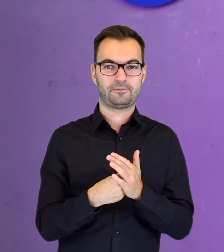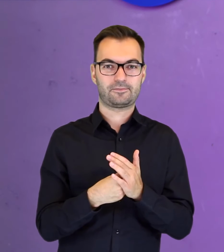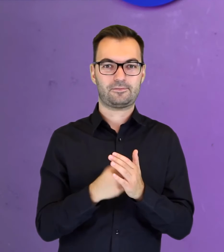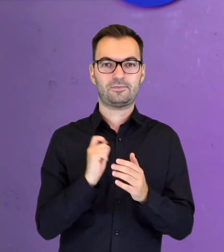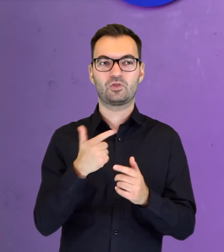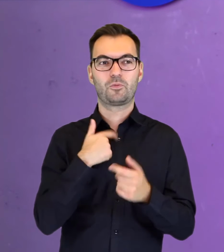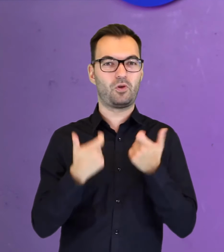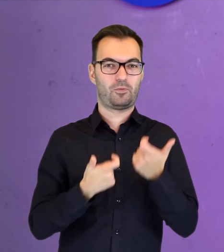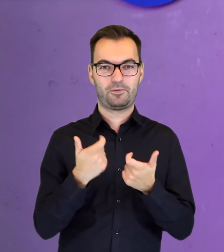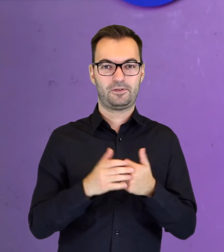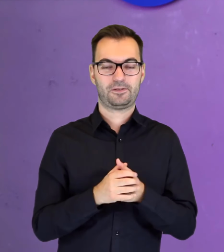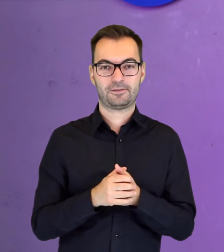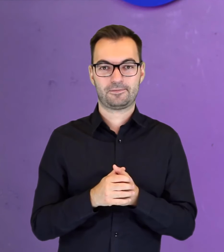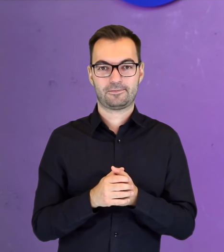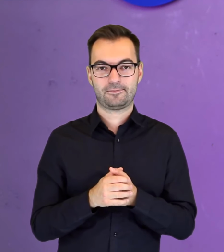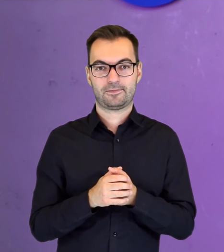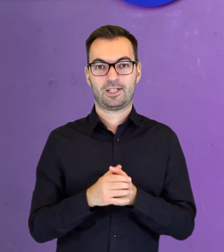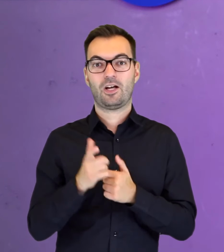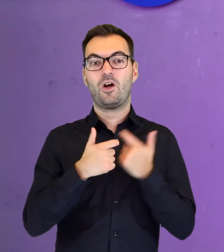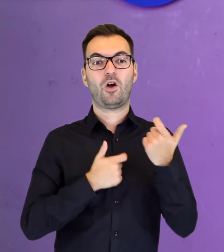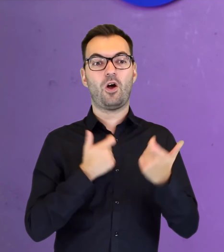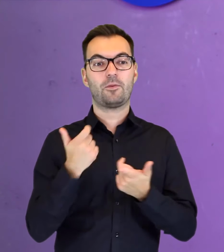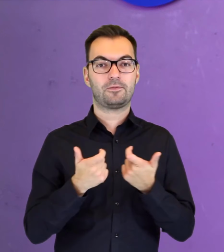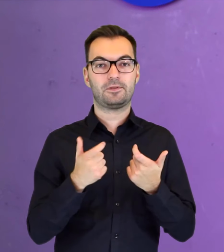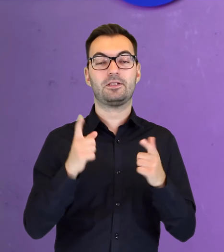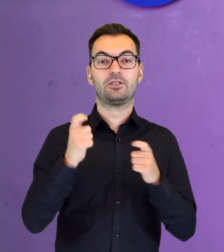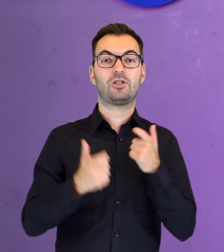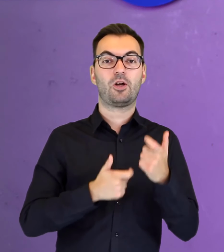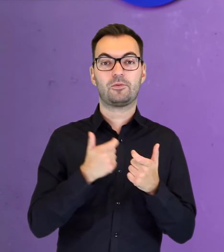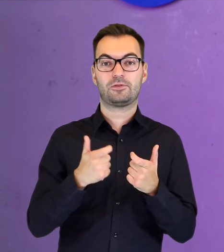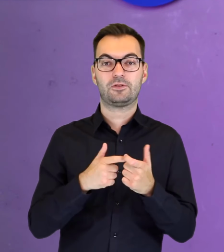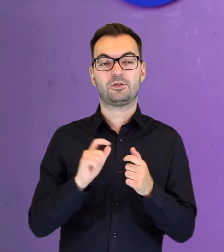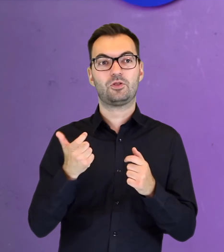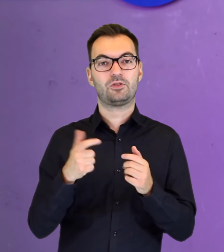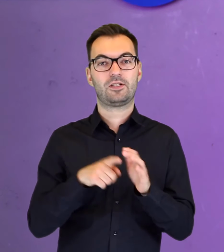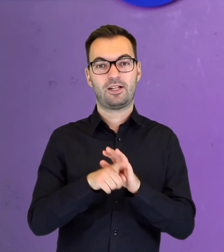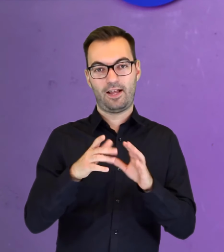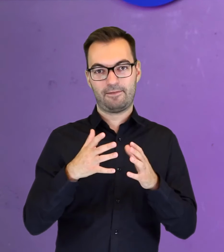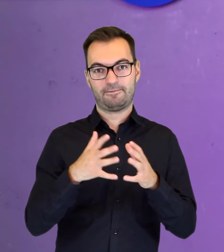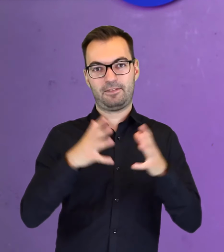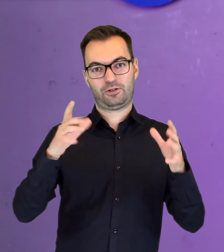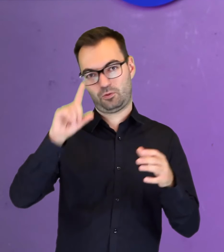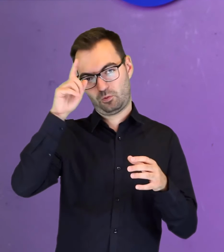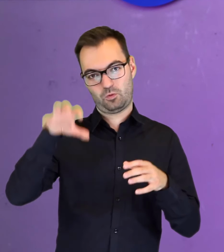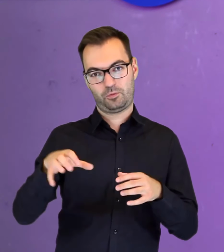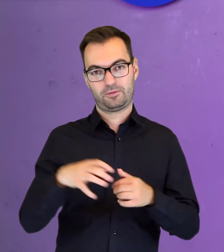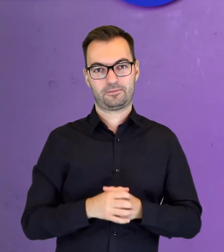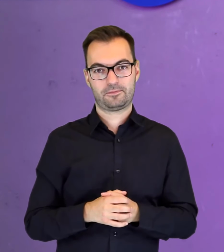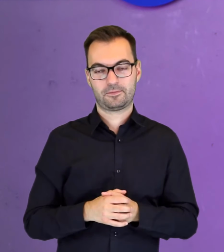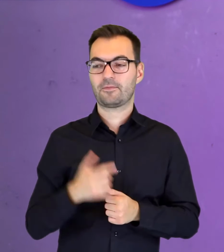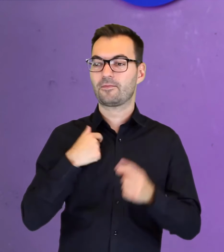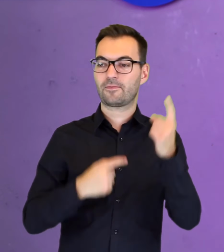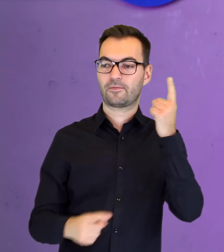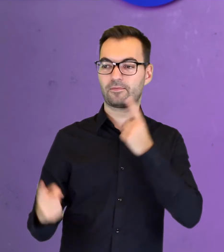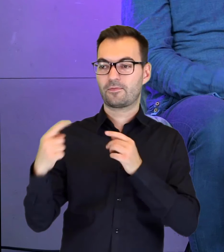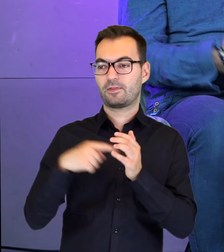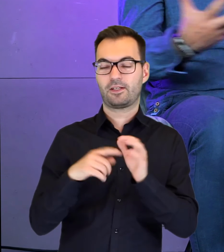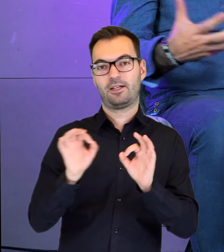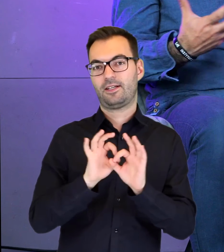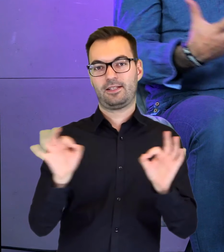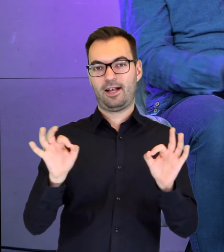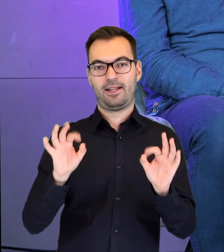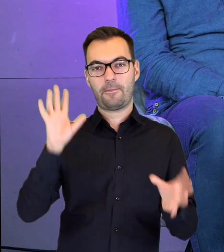tworząc coś małego mamy Impact na całość czasami jakby Nie doceniamy tego co robimy Bo tworzymy